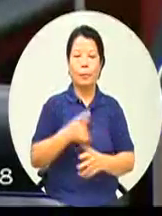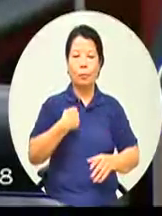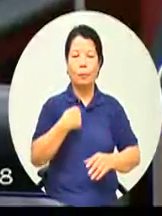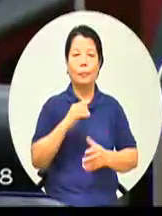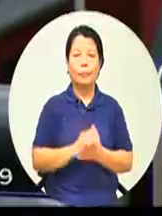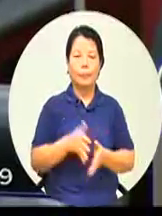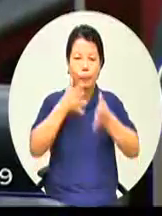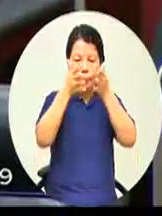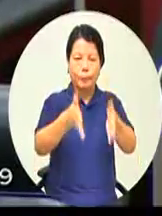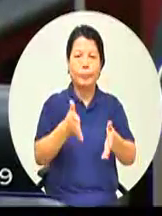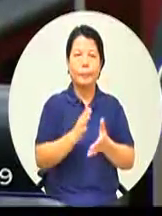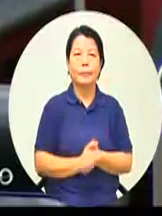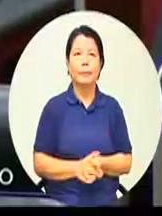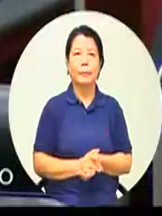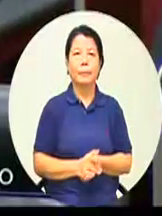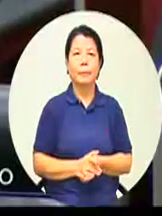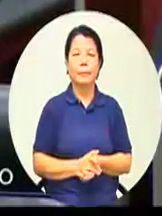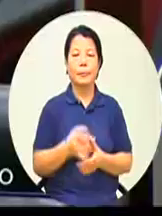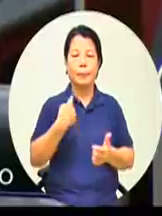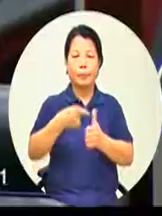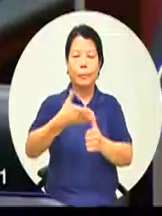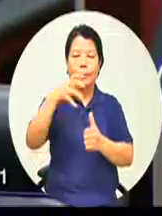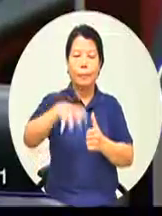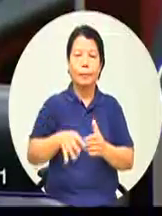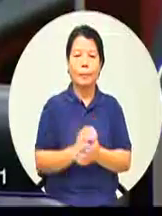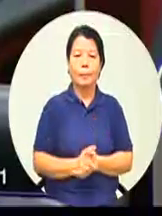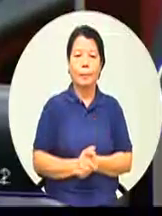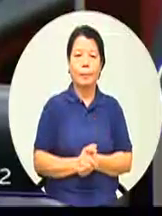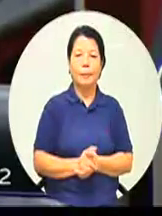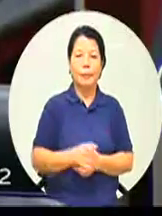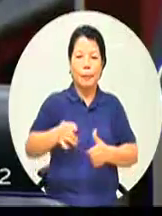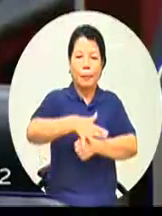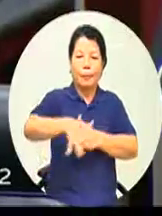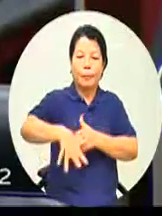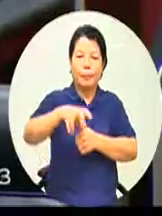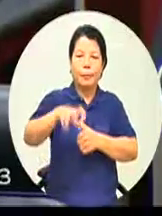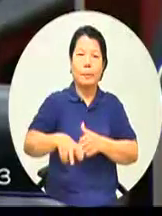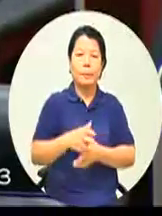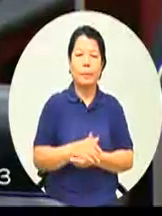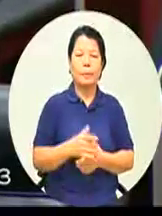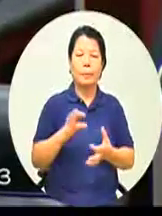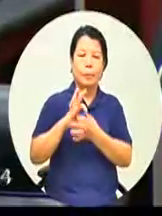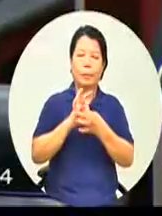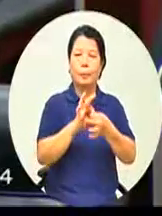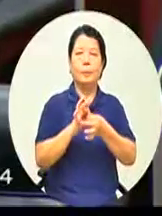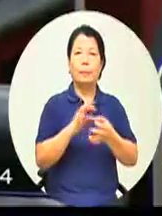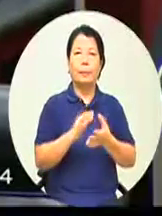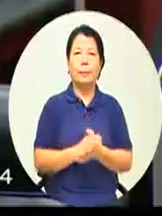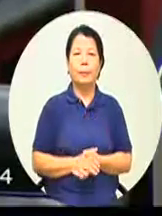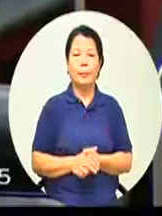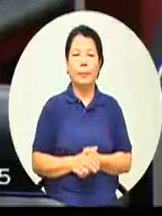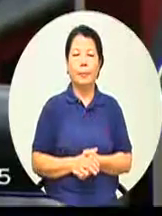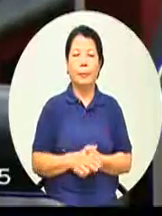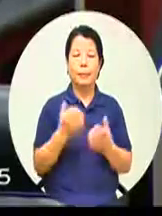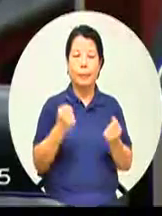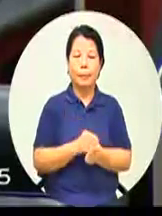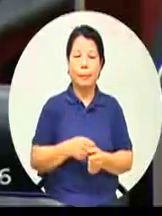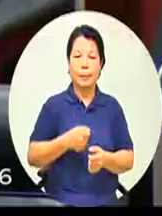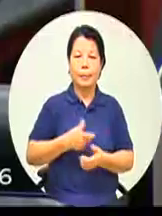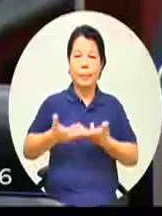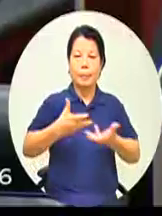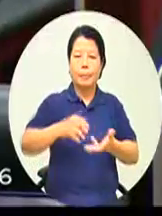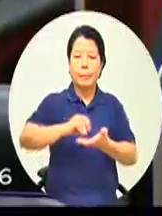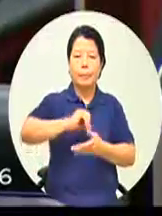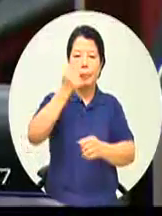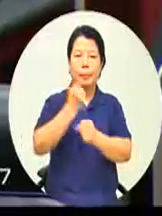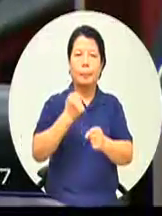也针对我们教育部门的各局处有一些相关的在施政的议题